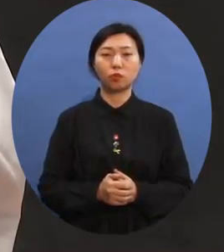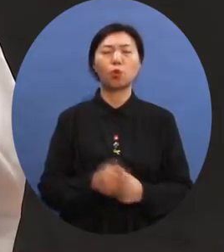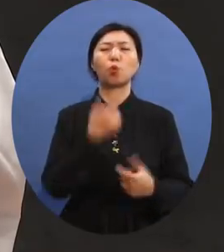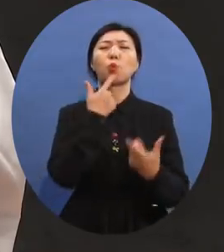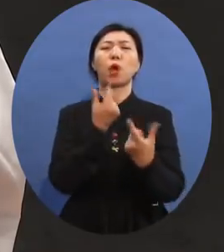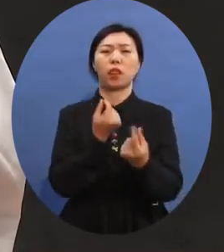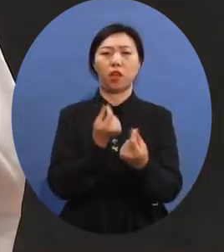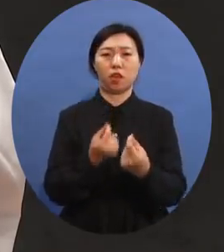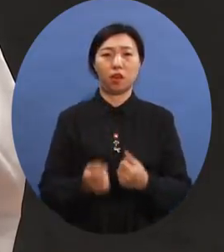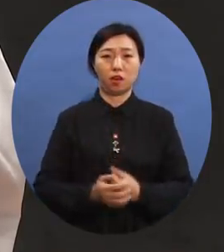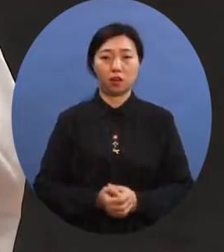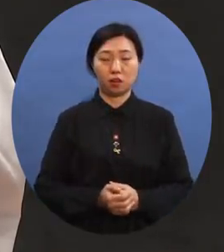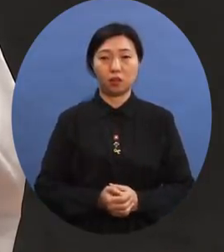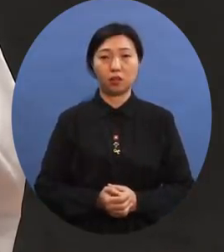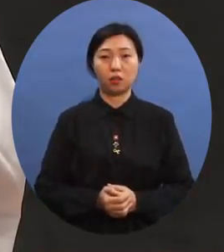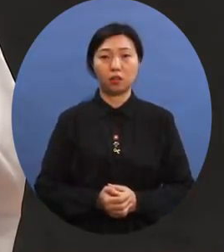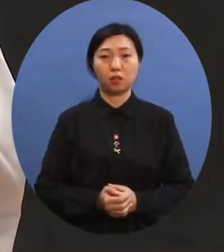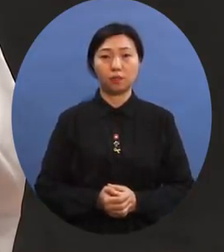그거 똑같지.